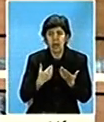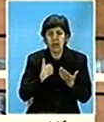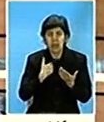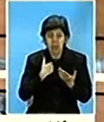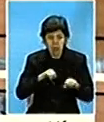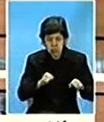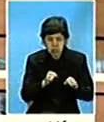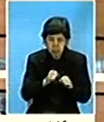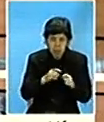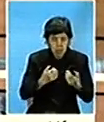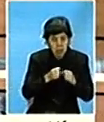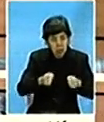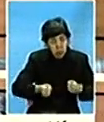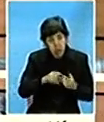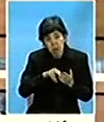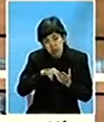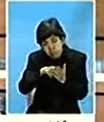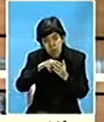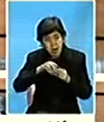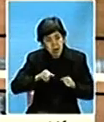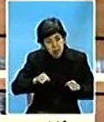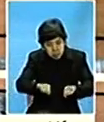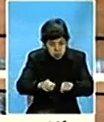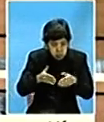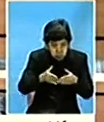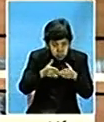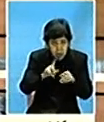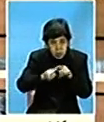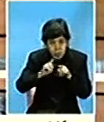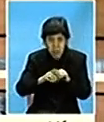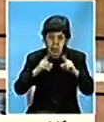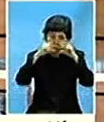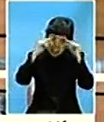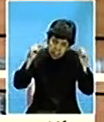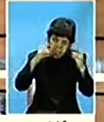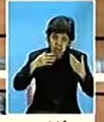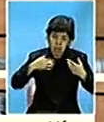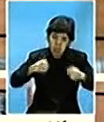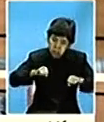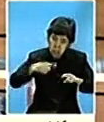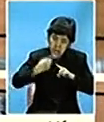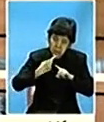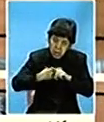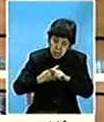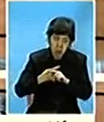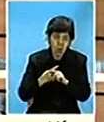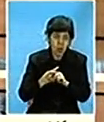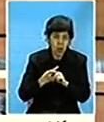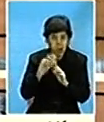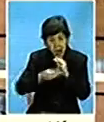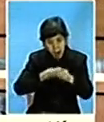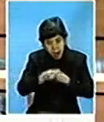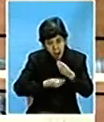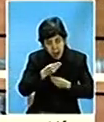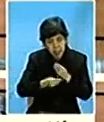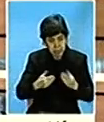อรถแท็กซี่ป้ายดำการเช่ารถจักรยานยนต์การหลอกลวงขายสินค้าความ